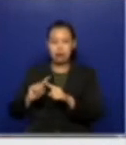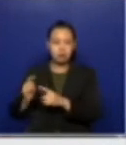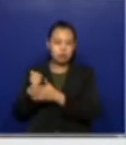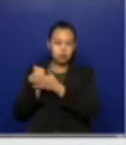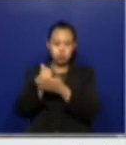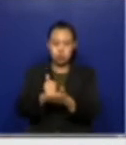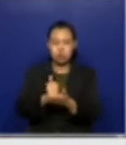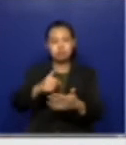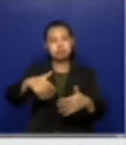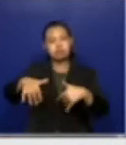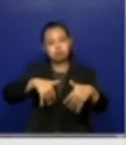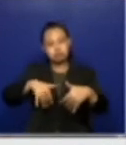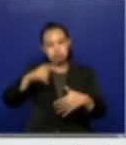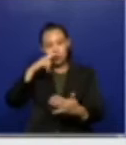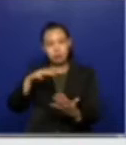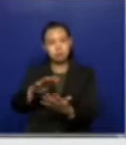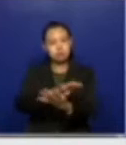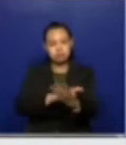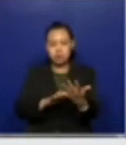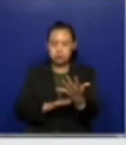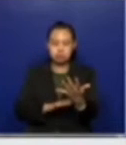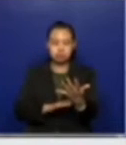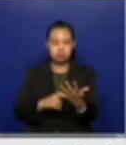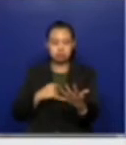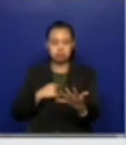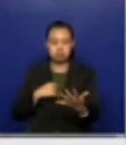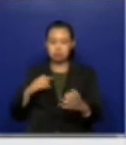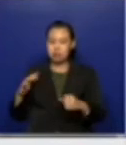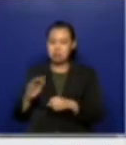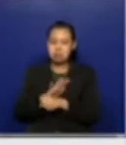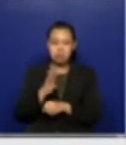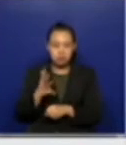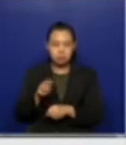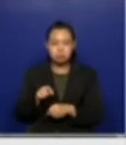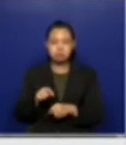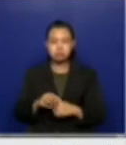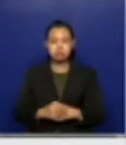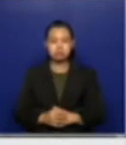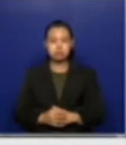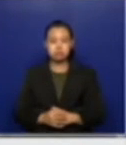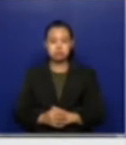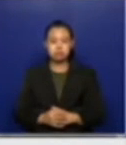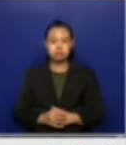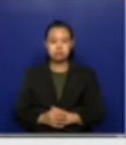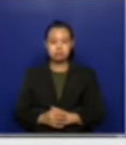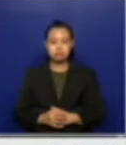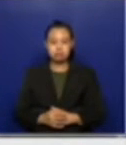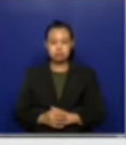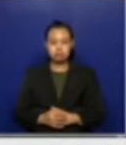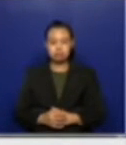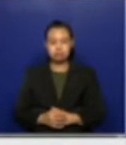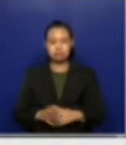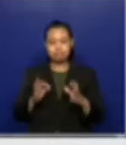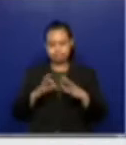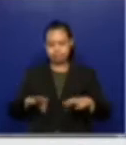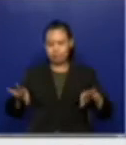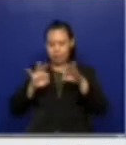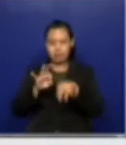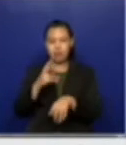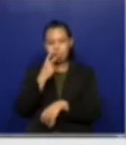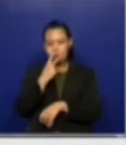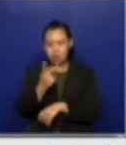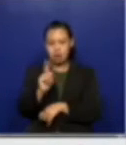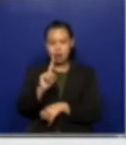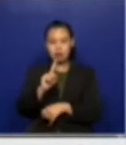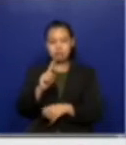านเมืองได้อย่างมีประสิทธิภาพและที่สำคัญท่านก็คงต้องเห็นว่าพลเอกประยุ